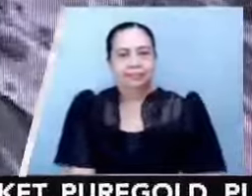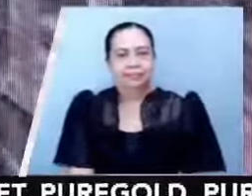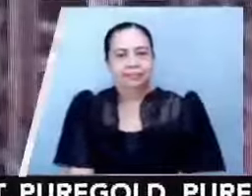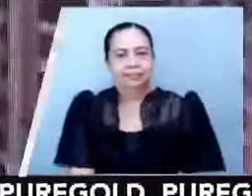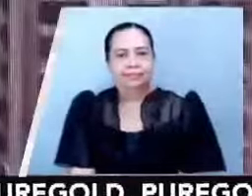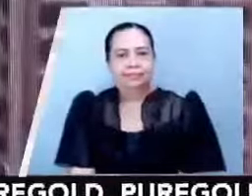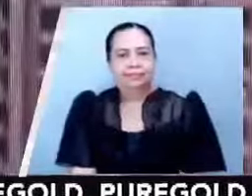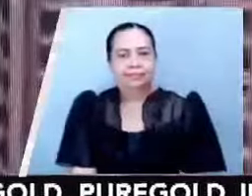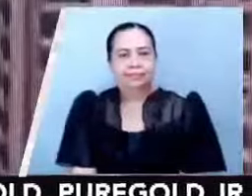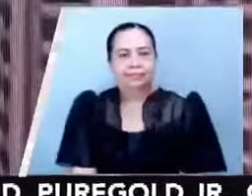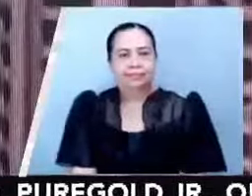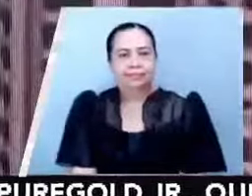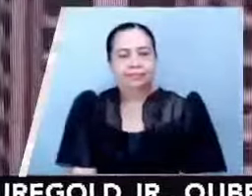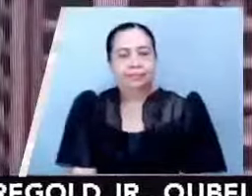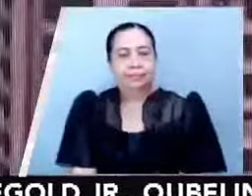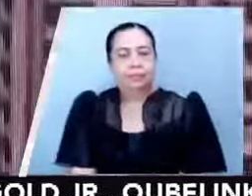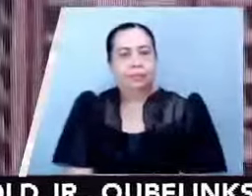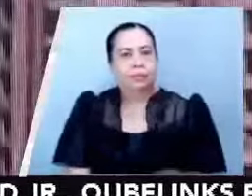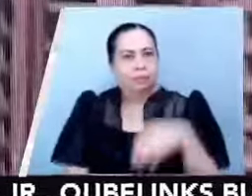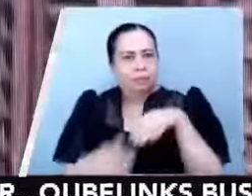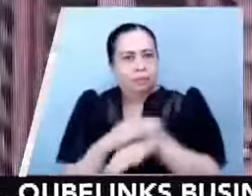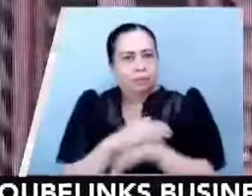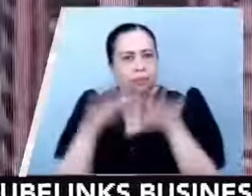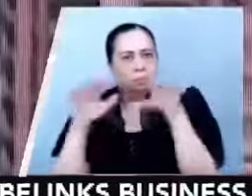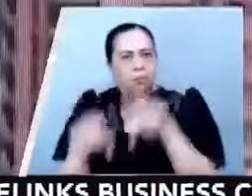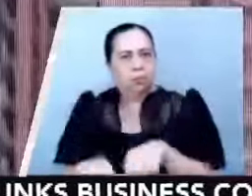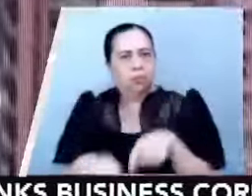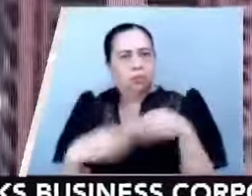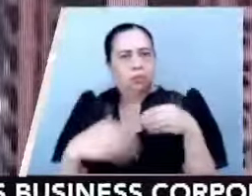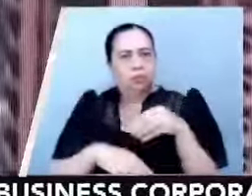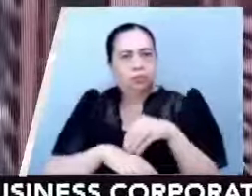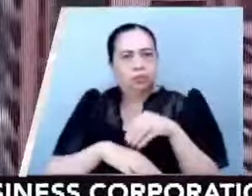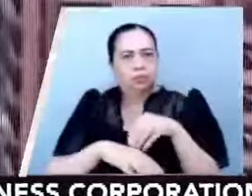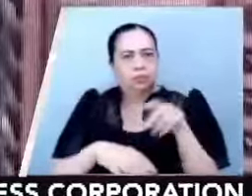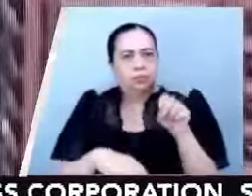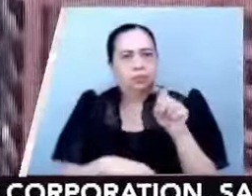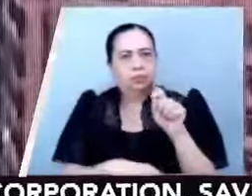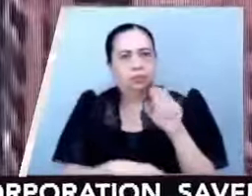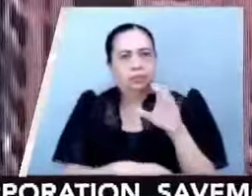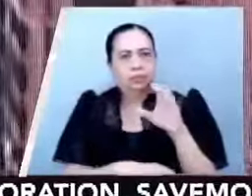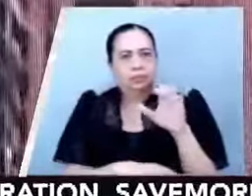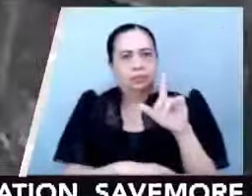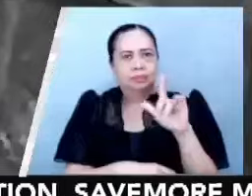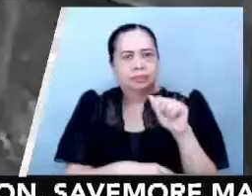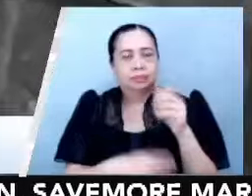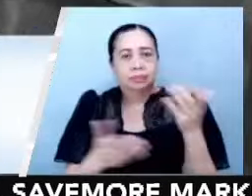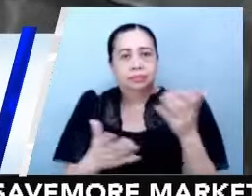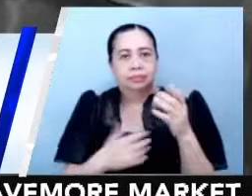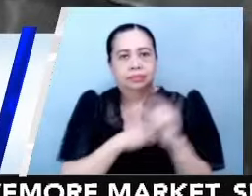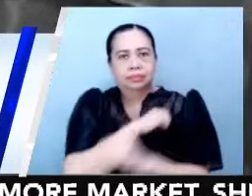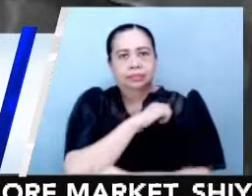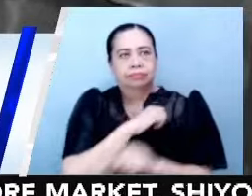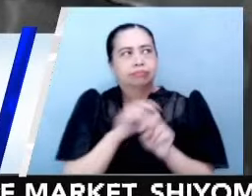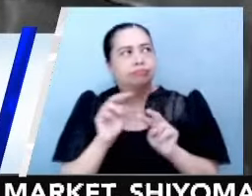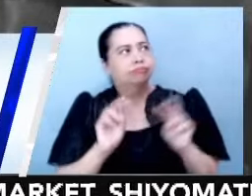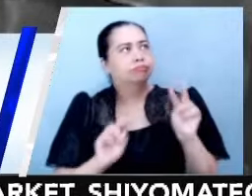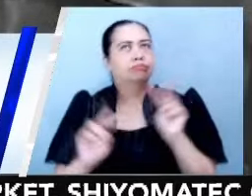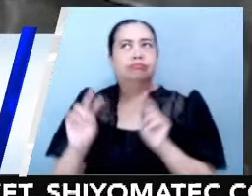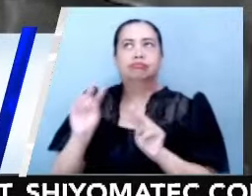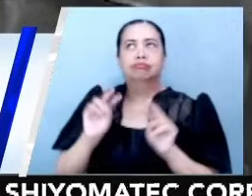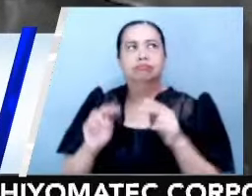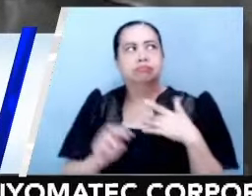Ulikam ang panloloob ng isang lalaki sa isang tindahan sa Barangay Santa Cecilia sa Tagkawayan, Quezon. Palingalinga tila nakikiramdam ang lalaki